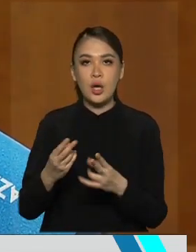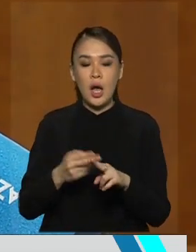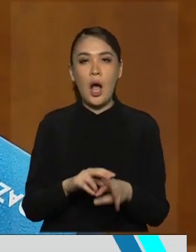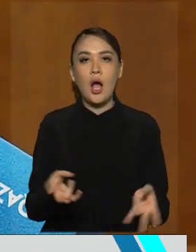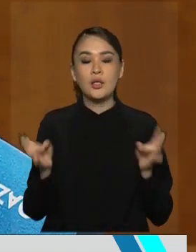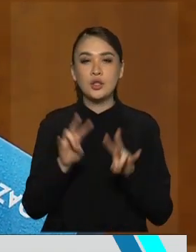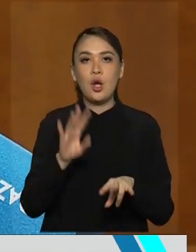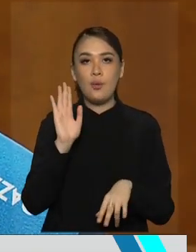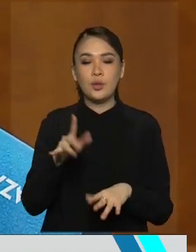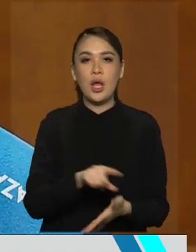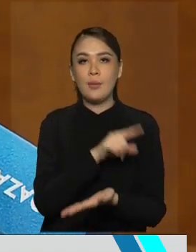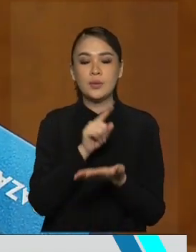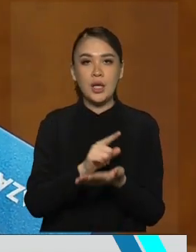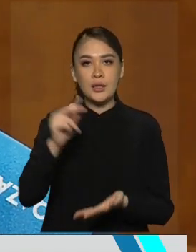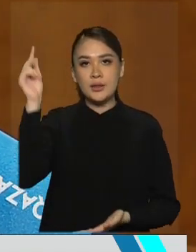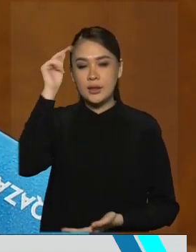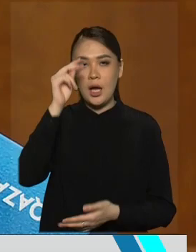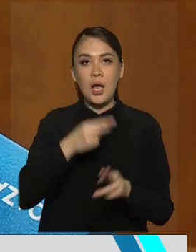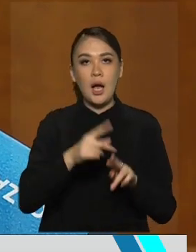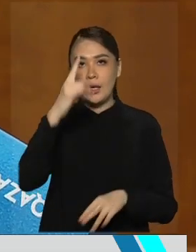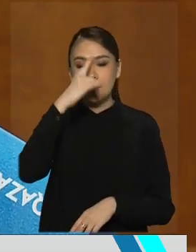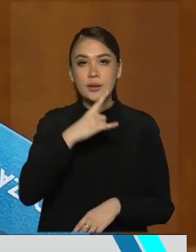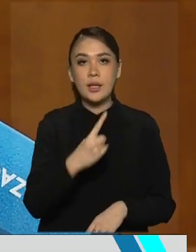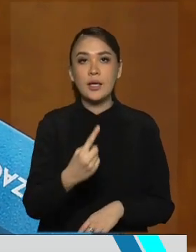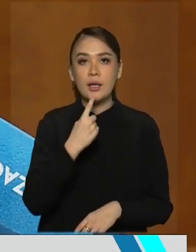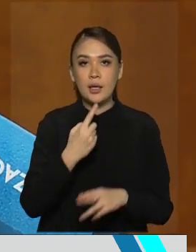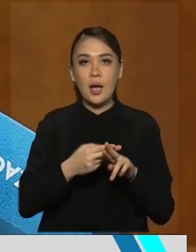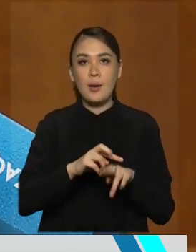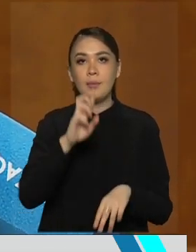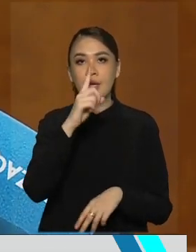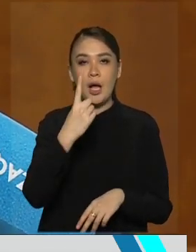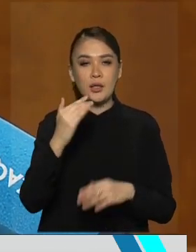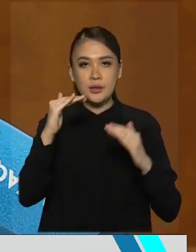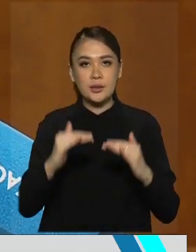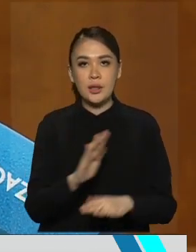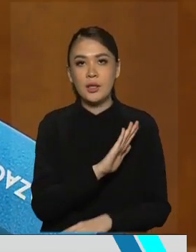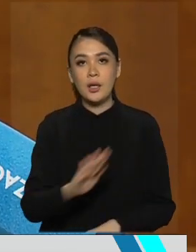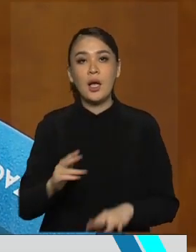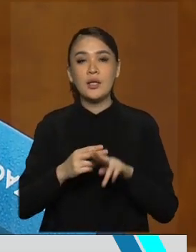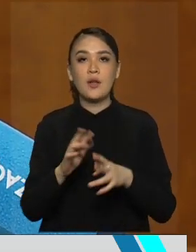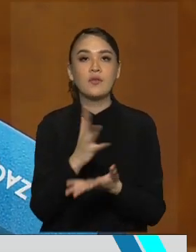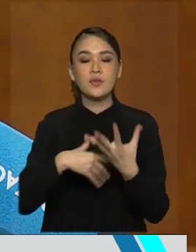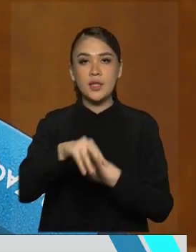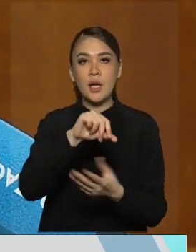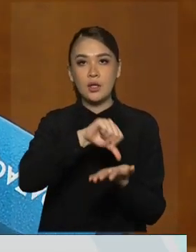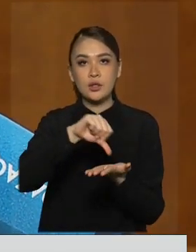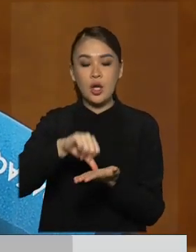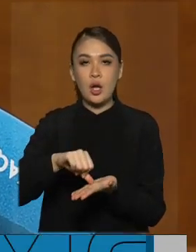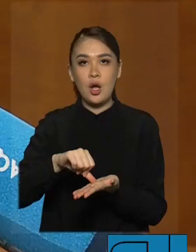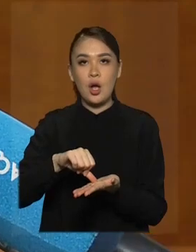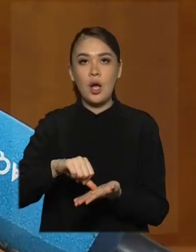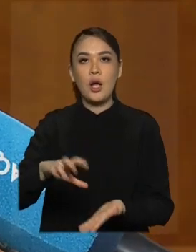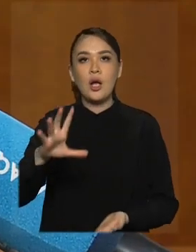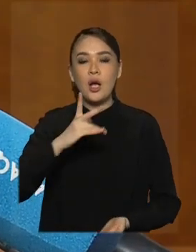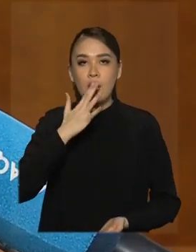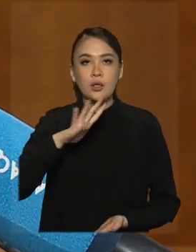остается обязательное знание казахского языка не ниже уровня B1 для всех претендентов, кроме иностранных